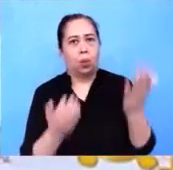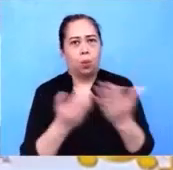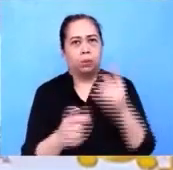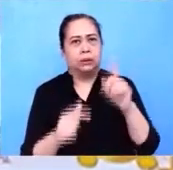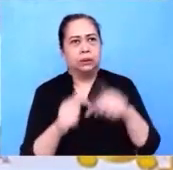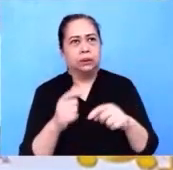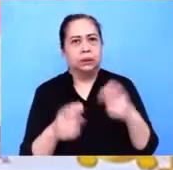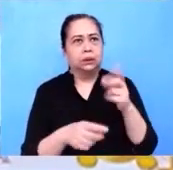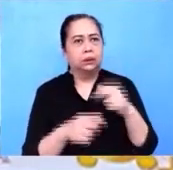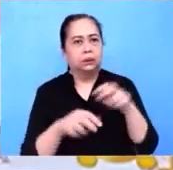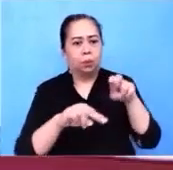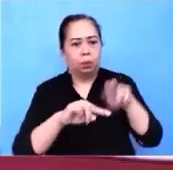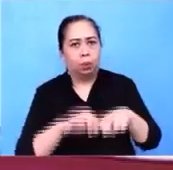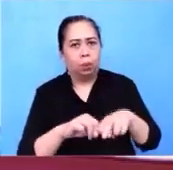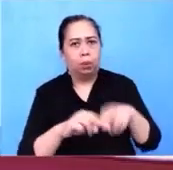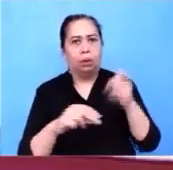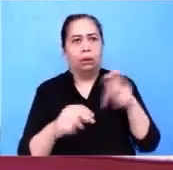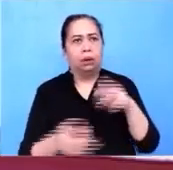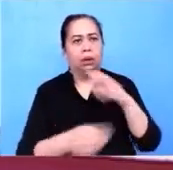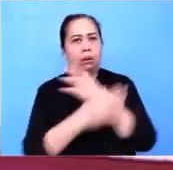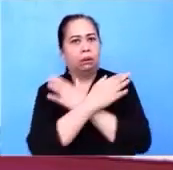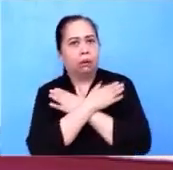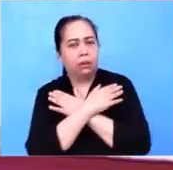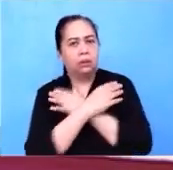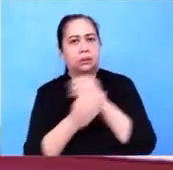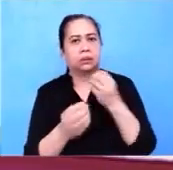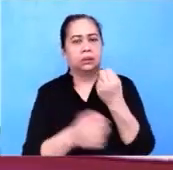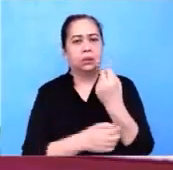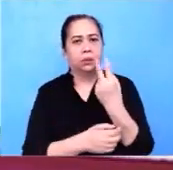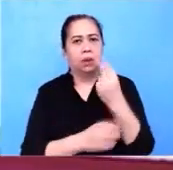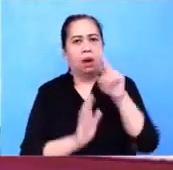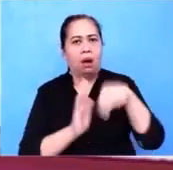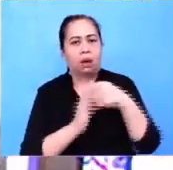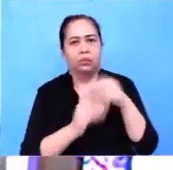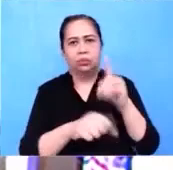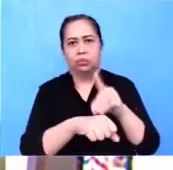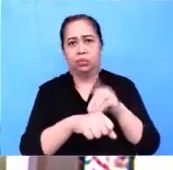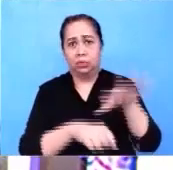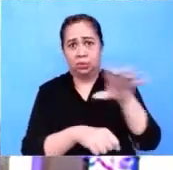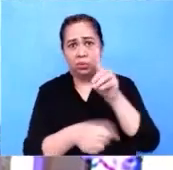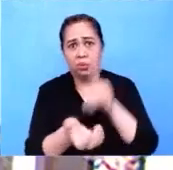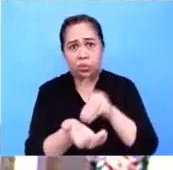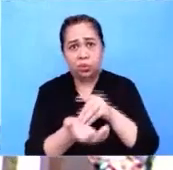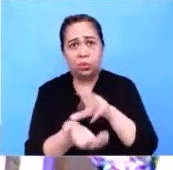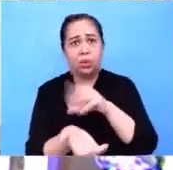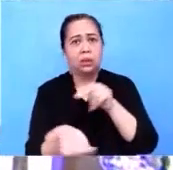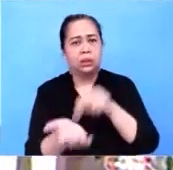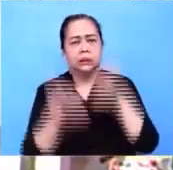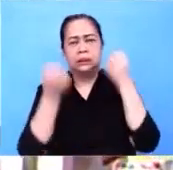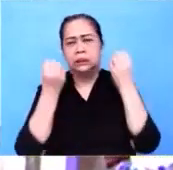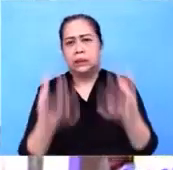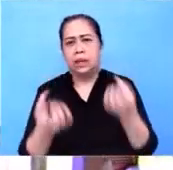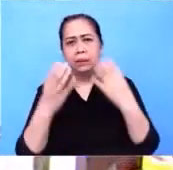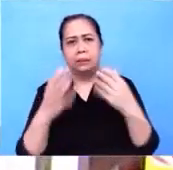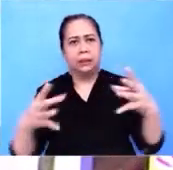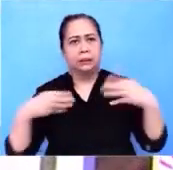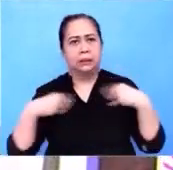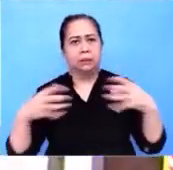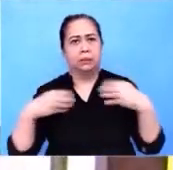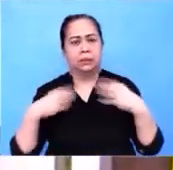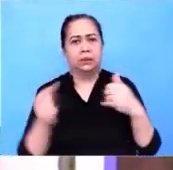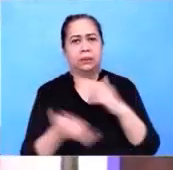makaupo o makapagpahinga sa 12 oras na duty ang mga doktor at nurse dahil sa dami ng ina-admit na COVID-19